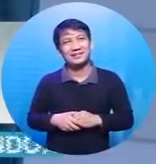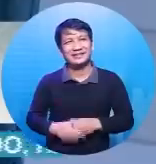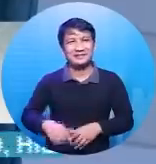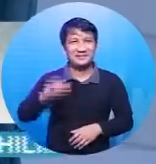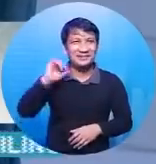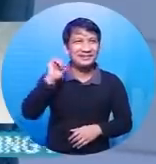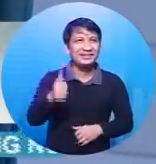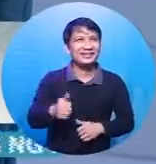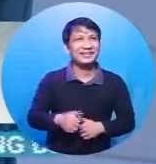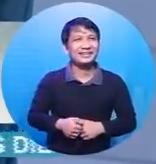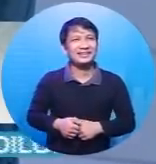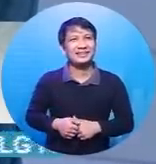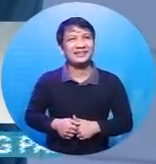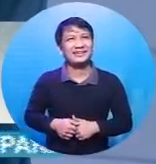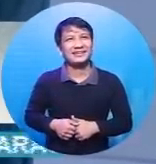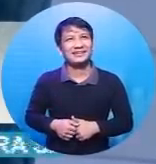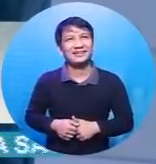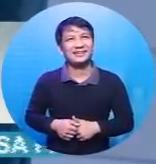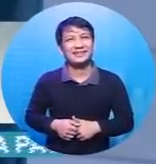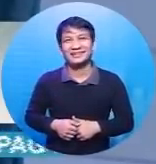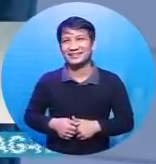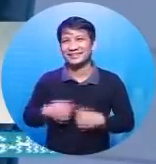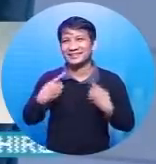good. Oh. Sige, ano nga yung suit ko?